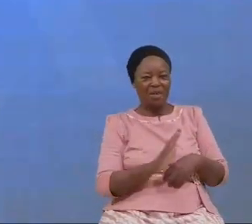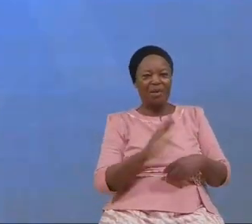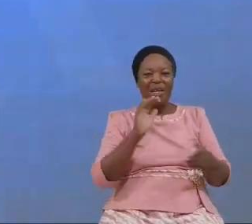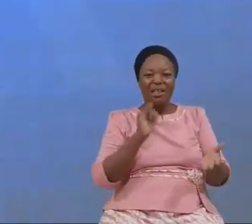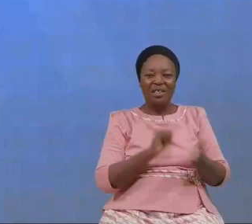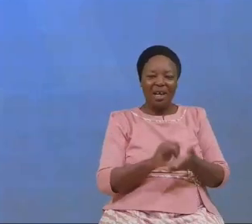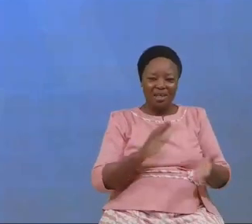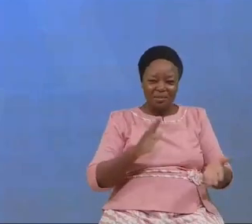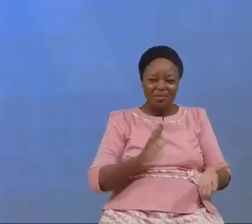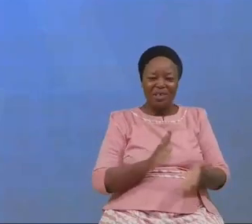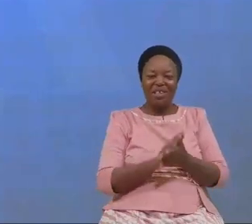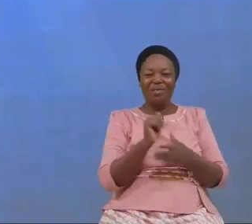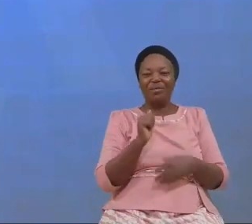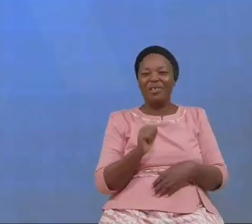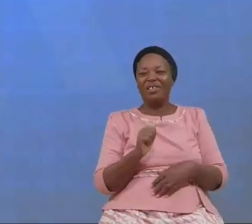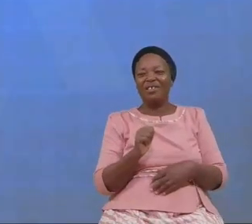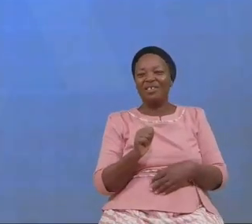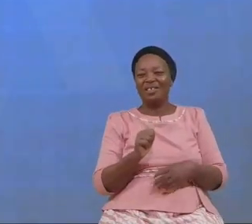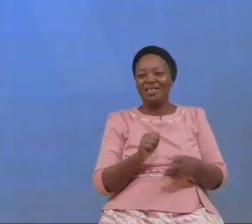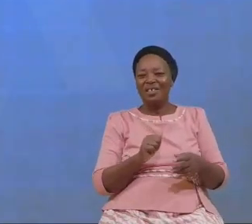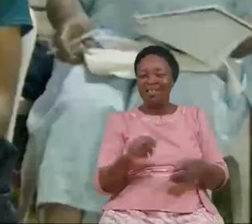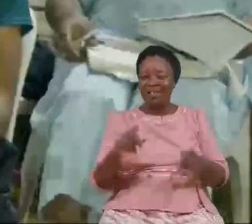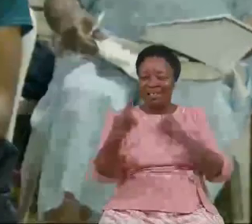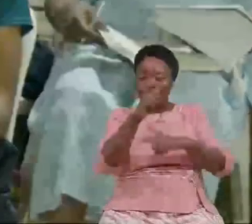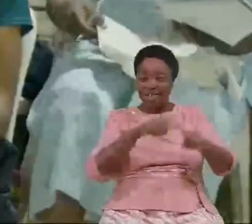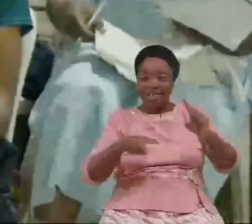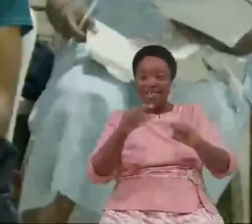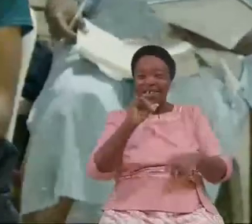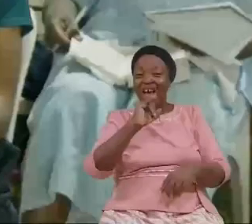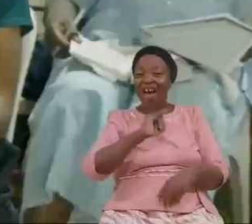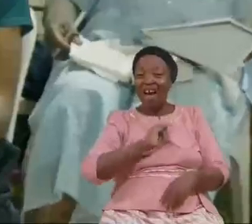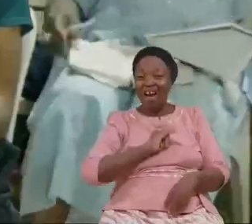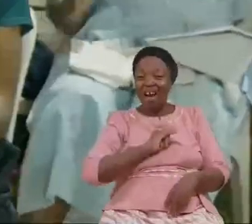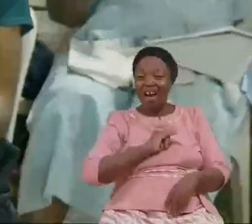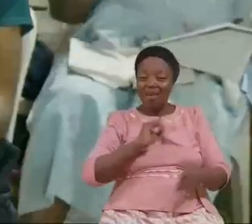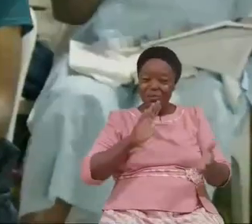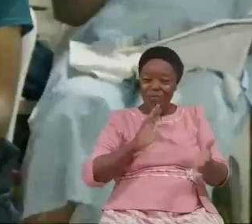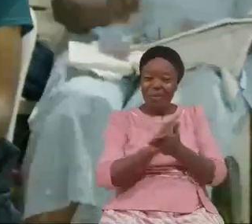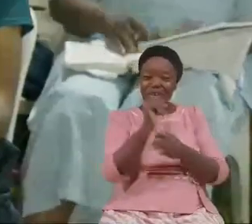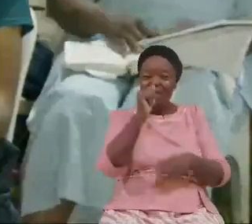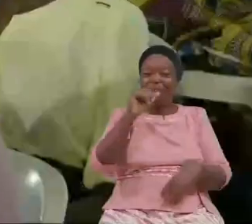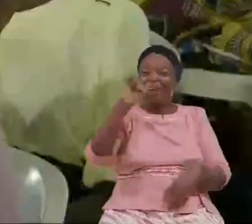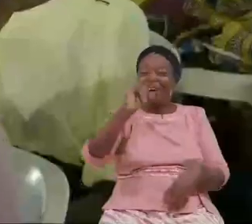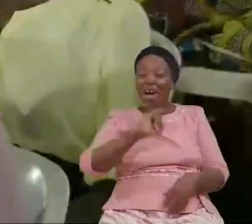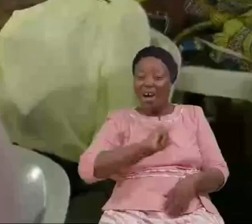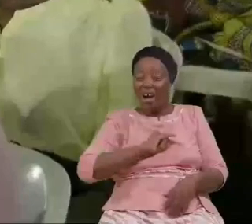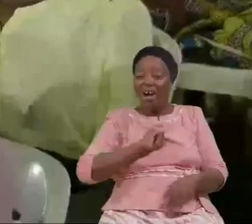croit je crois je crois